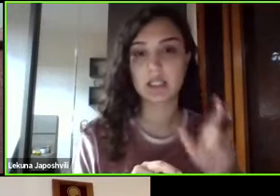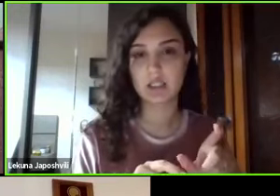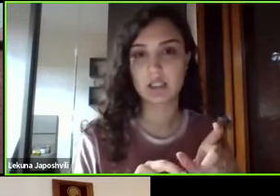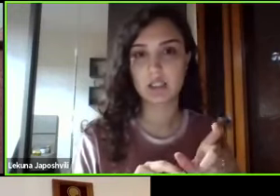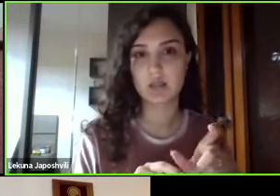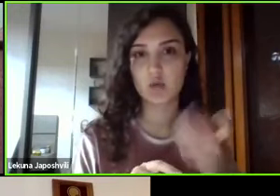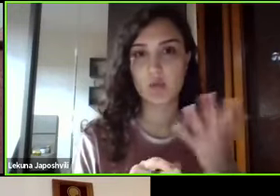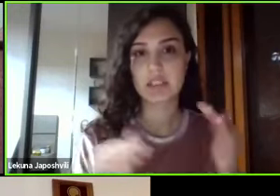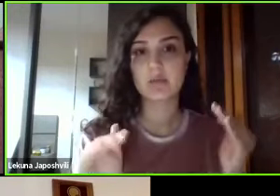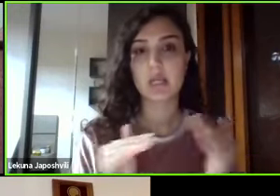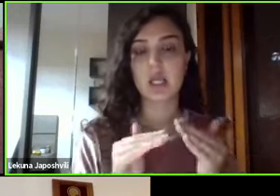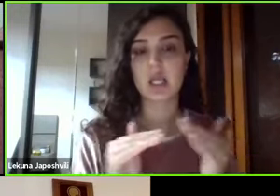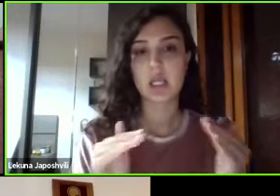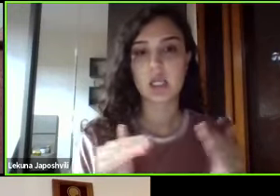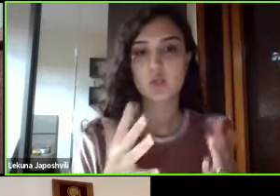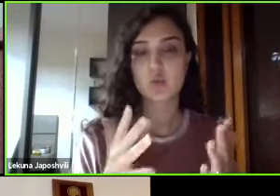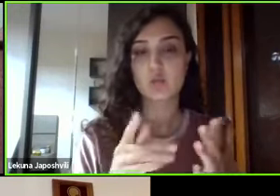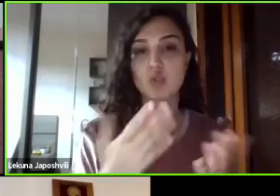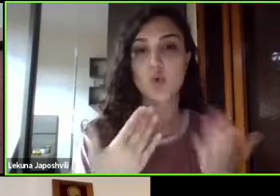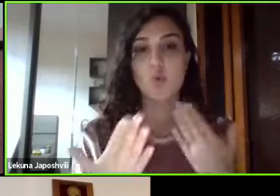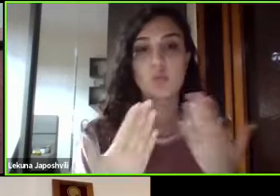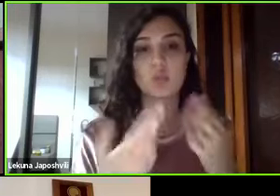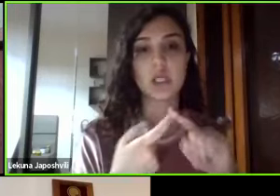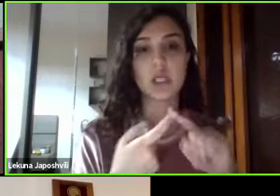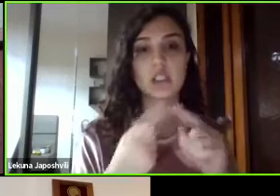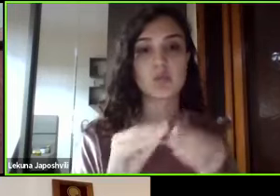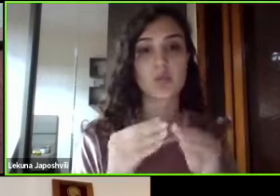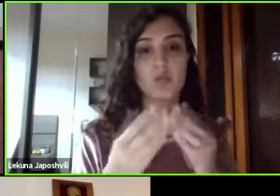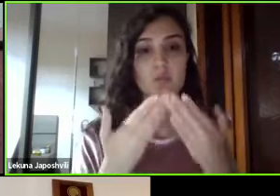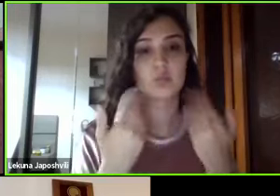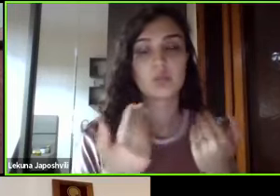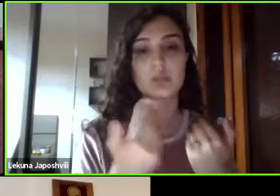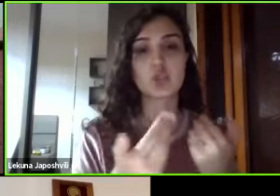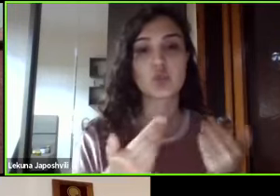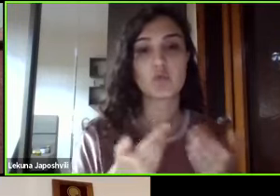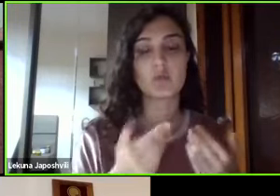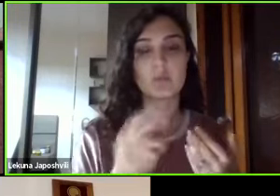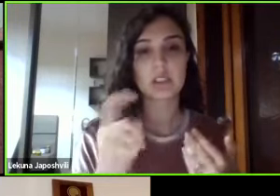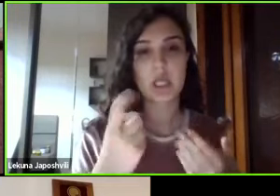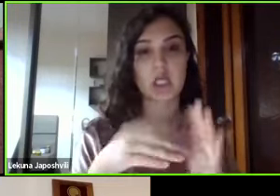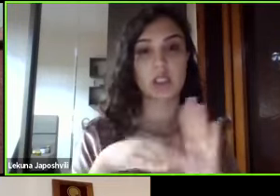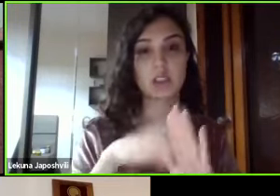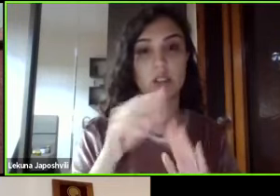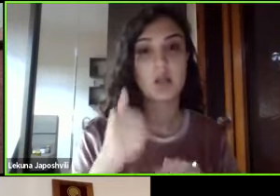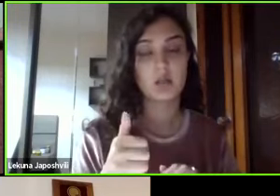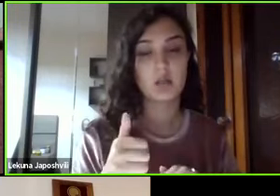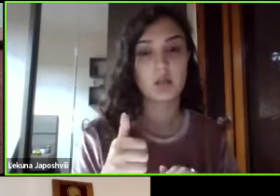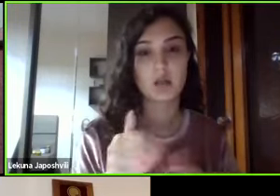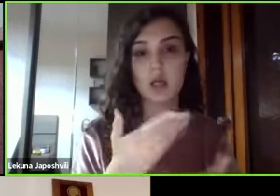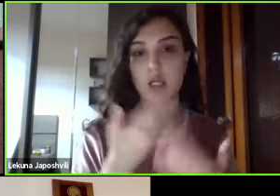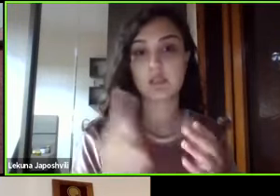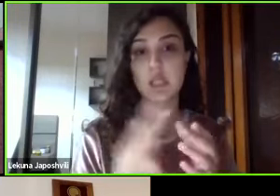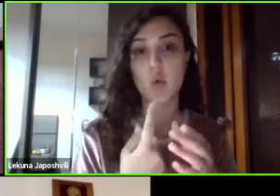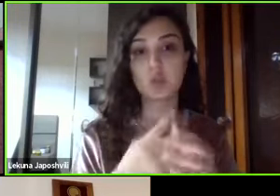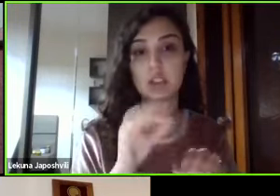რომელიც მღერი, რომელიც კომუნიკაციის პრობლემა არ აქვს და მისი ცხოვრების ხარისხი არის კარგი და არ აქვს აუტიზმი.